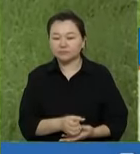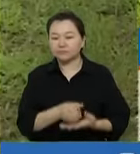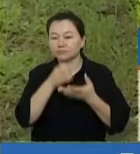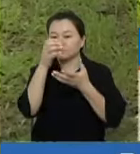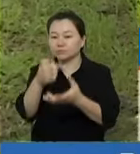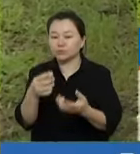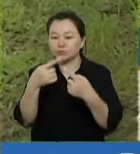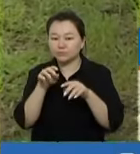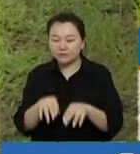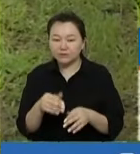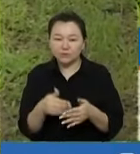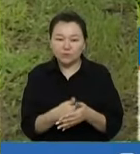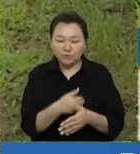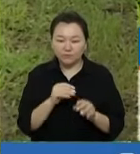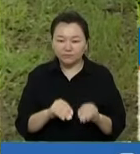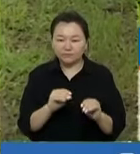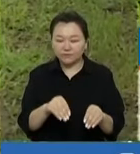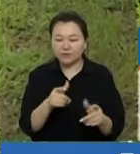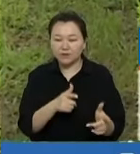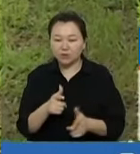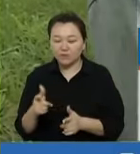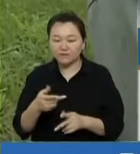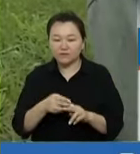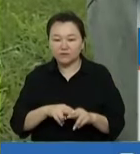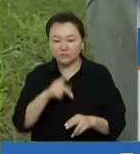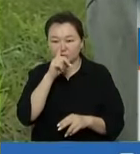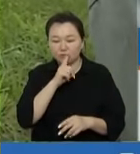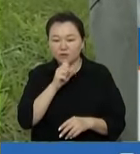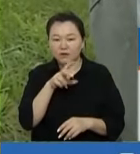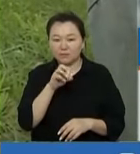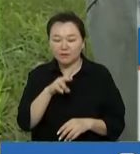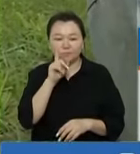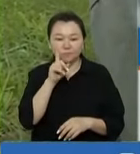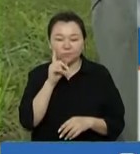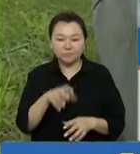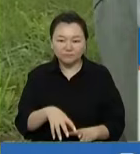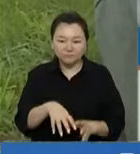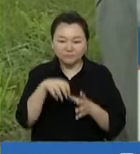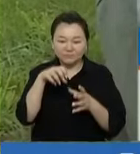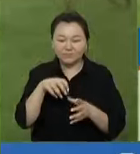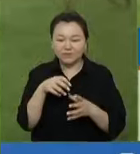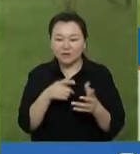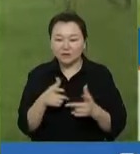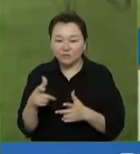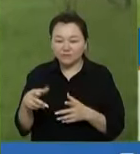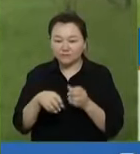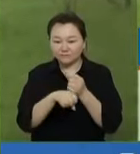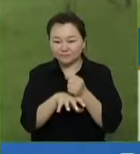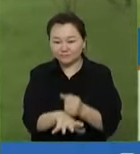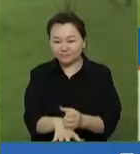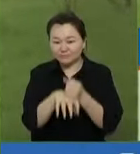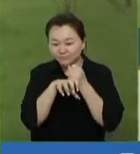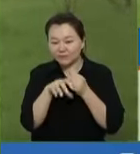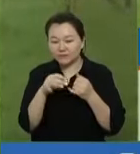жаңа дендерді егуге дайындайды екен. Биыл ақпан айында жасыл желектердің тамырын алу жұмыстары жүргізіліп, енді